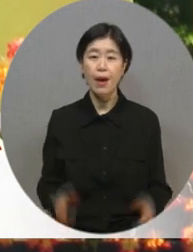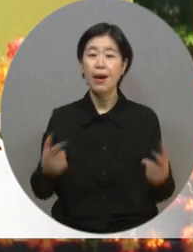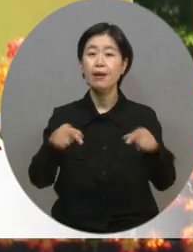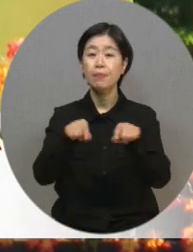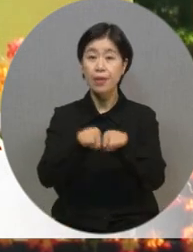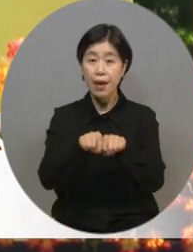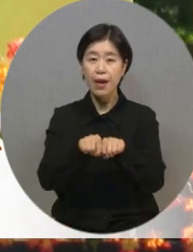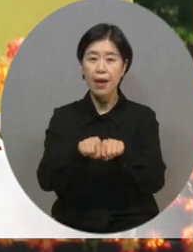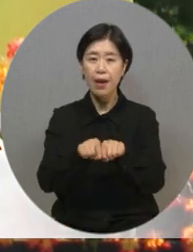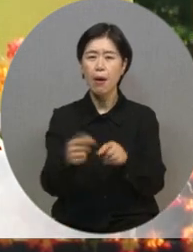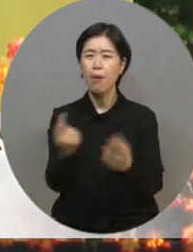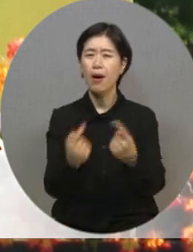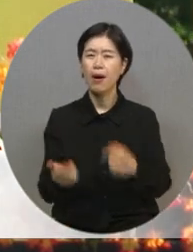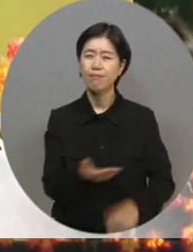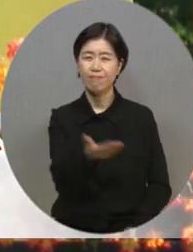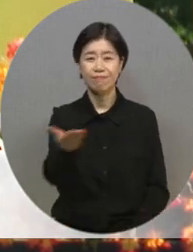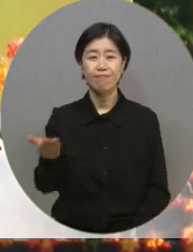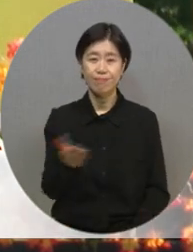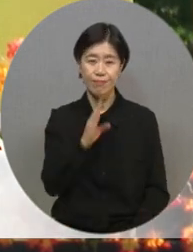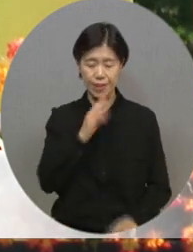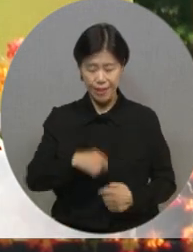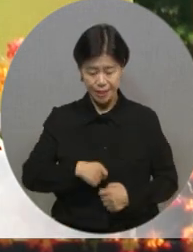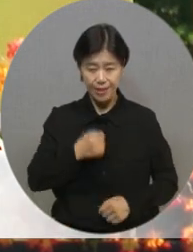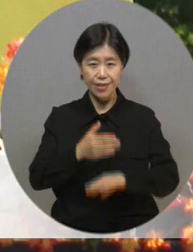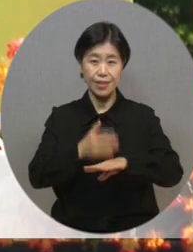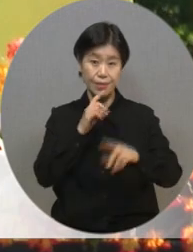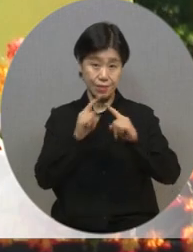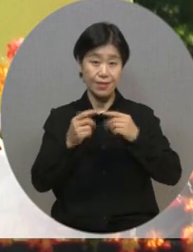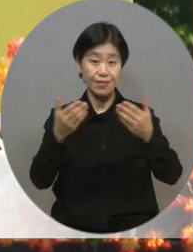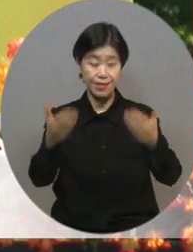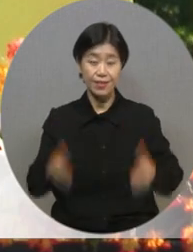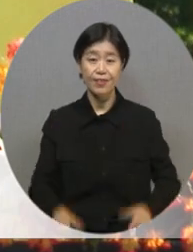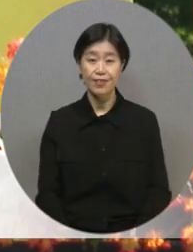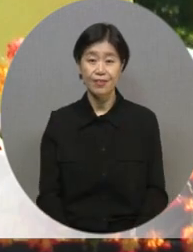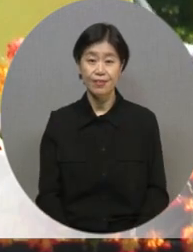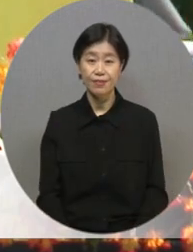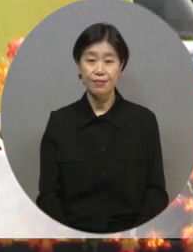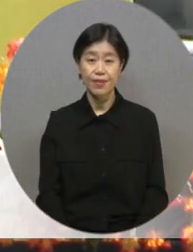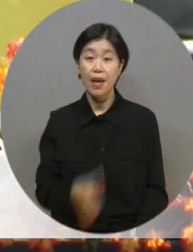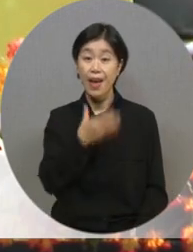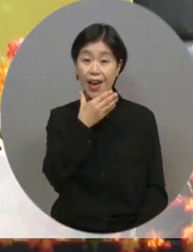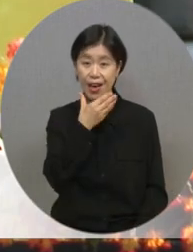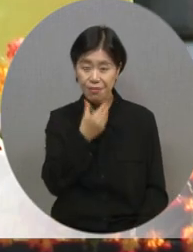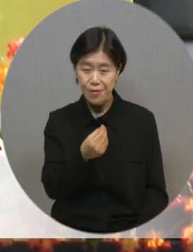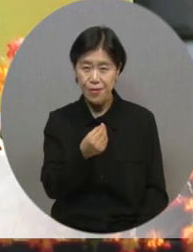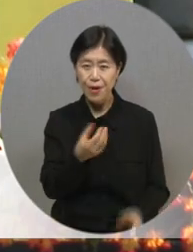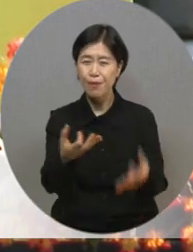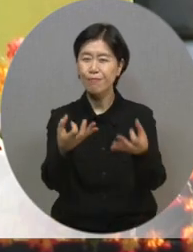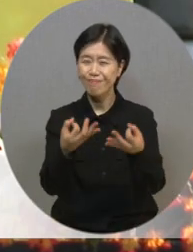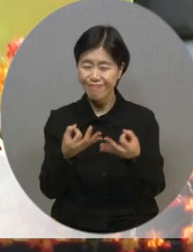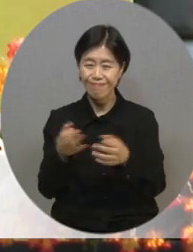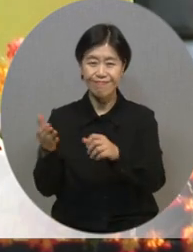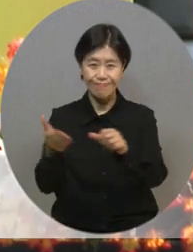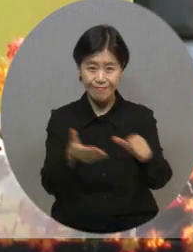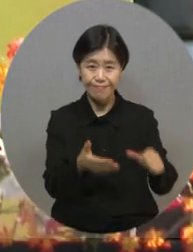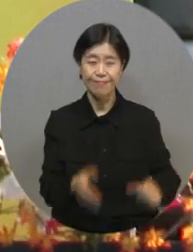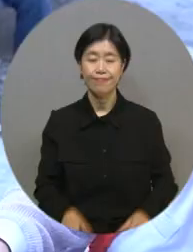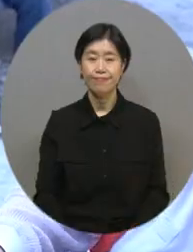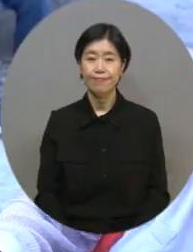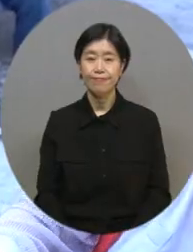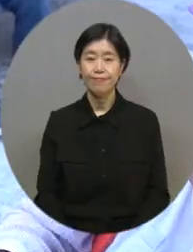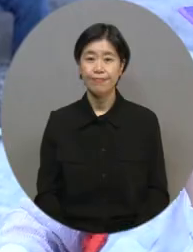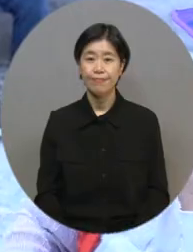해주신 모든 분들께 진심으로 감사의 말씀 드리며 행복한 시간 되시길